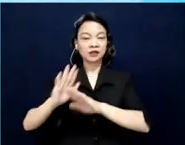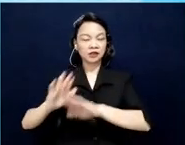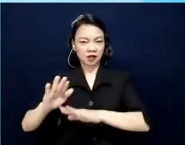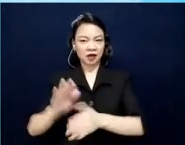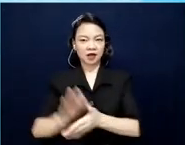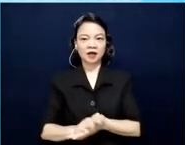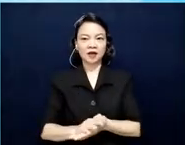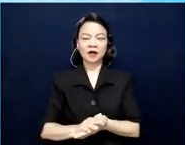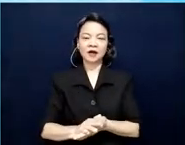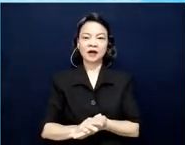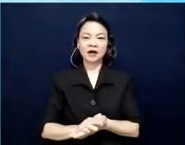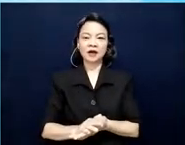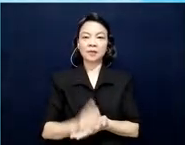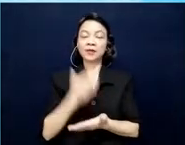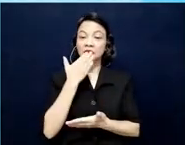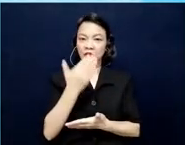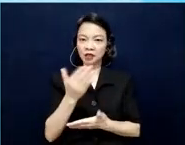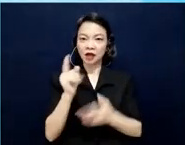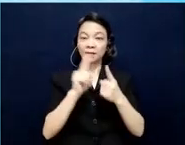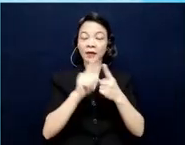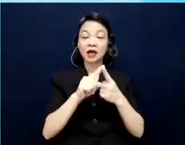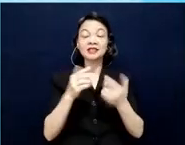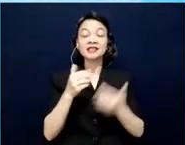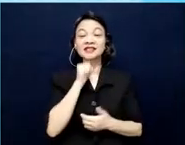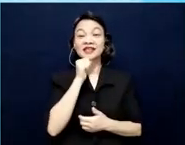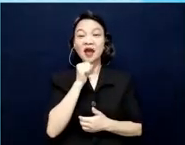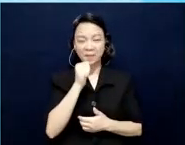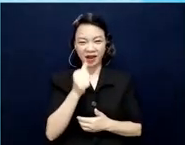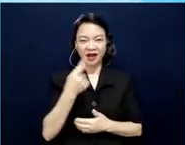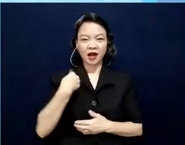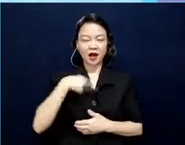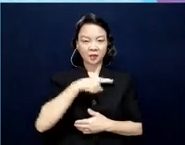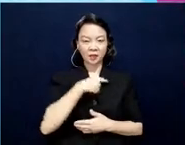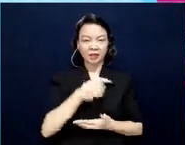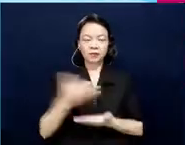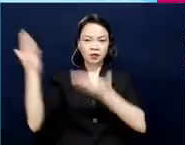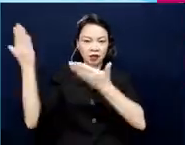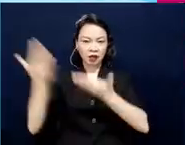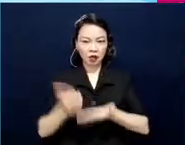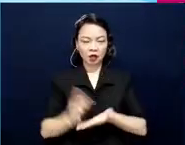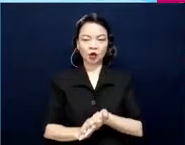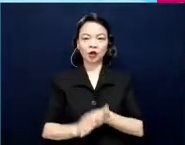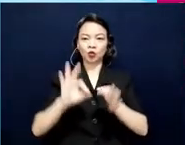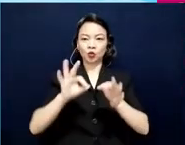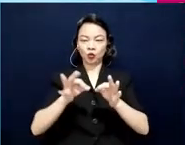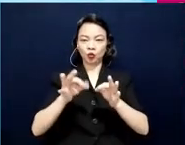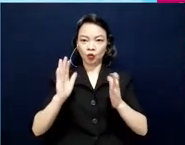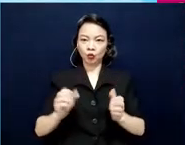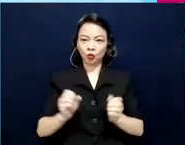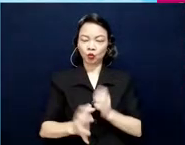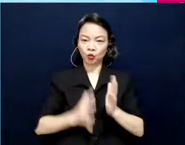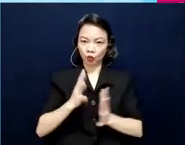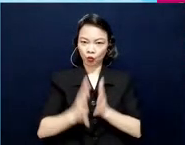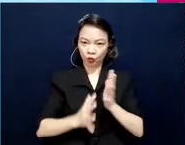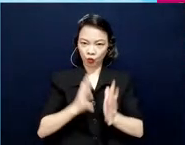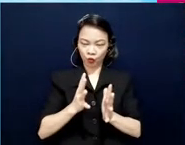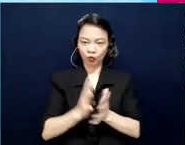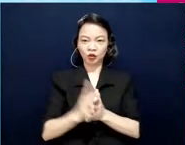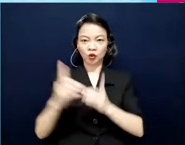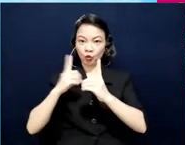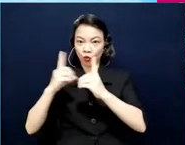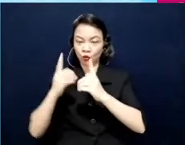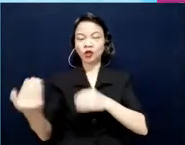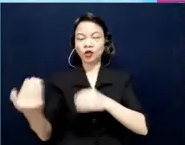kepada siapa. Kami ini juga menyediakan juru bahasa isyarat untuk membuat diskusi kita lebih inklusif dan